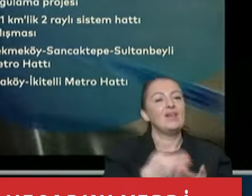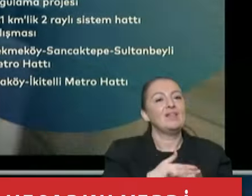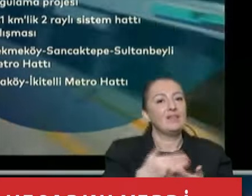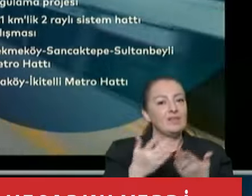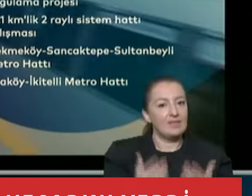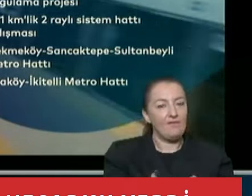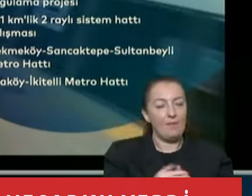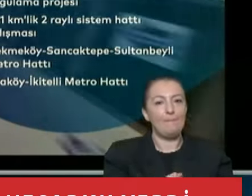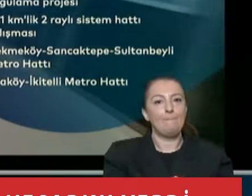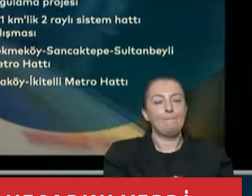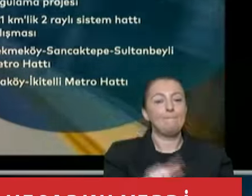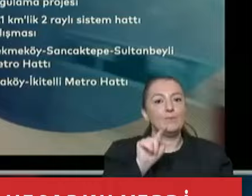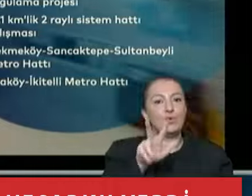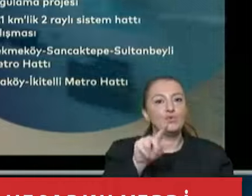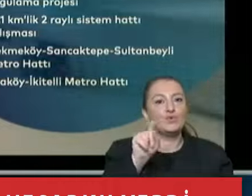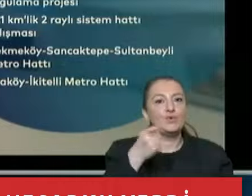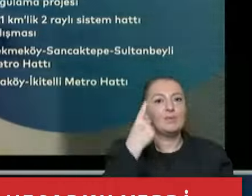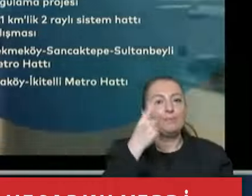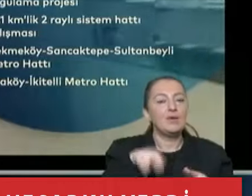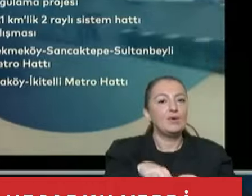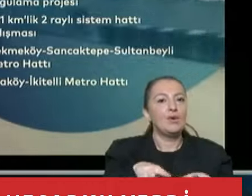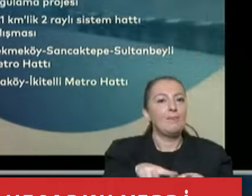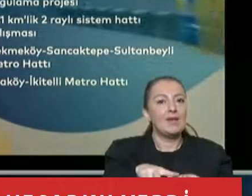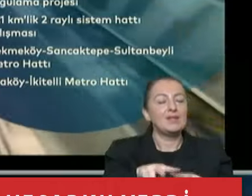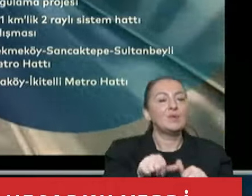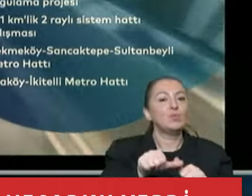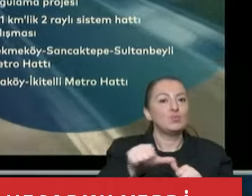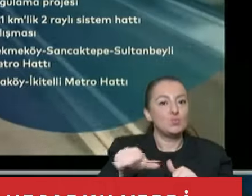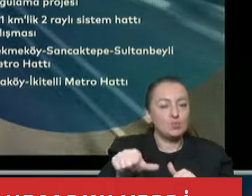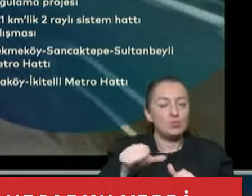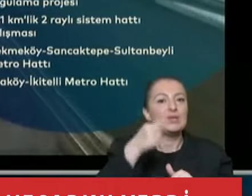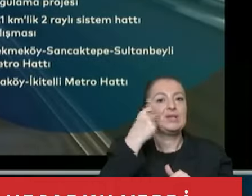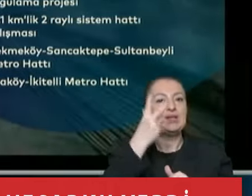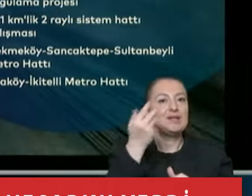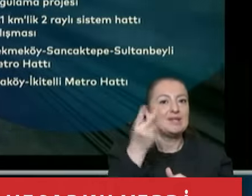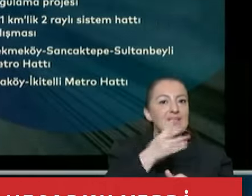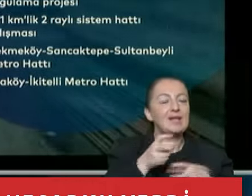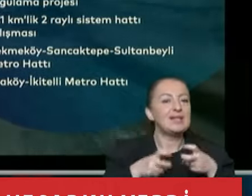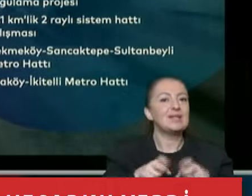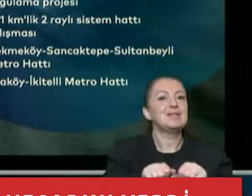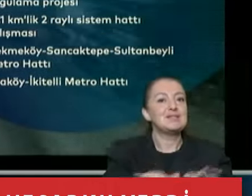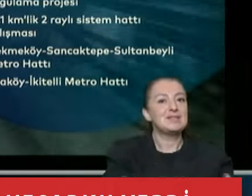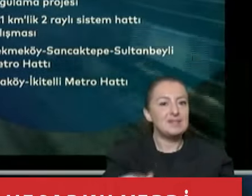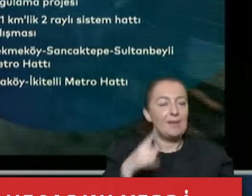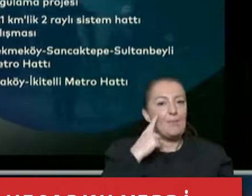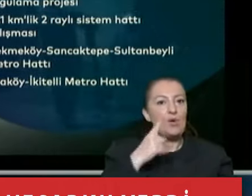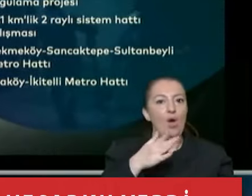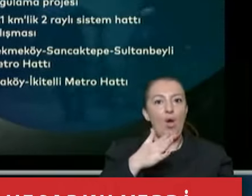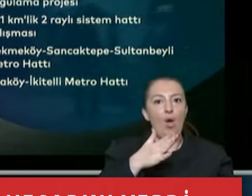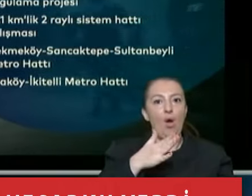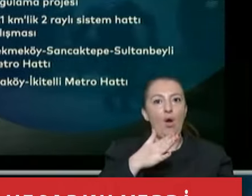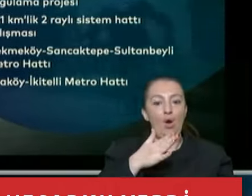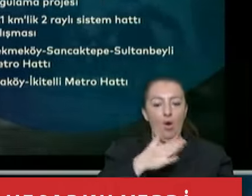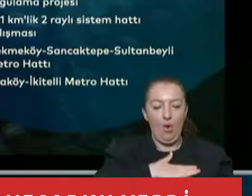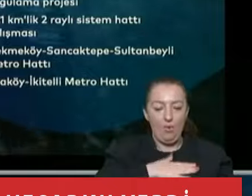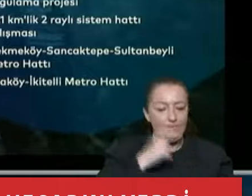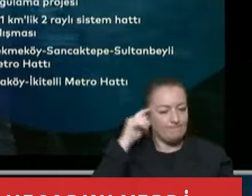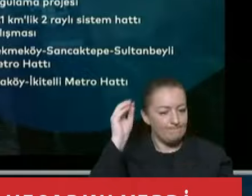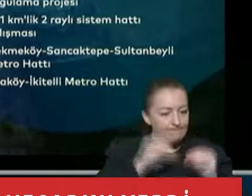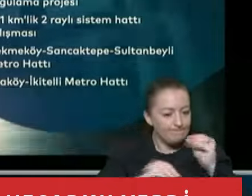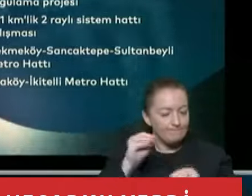ettiriyoruz 13.1 km uzunluğunda 2 adet raylı sistem hattının ön fibilite ve güzergah etüt